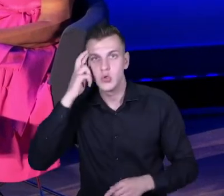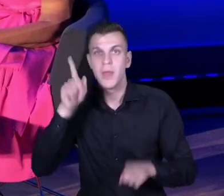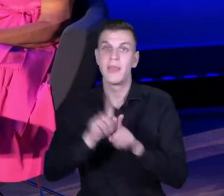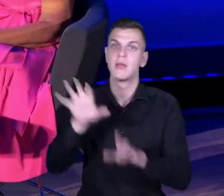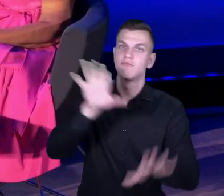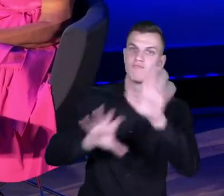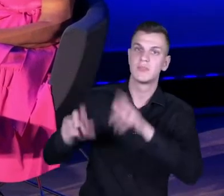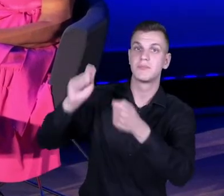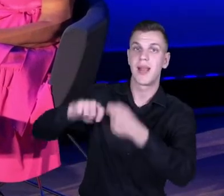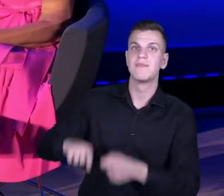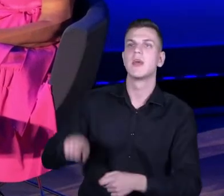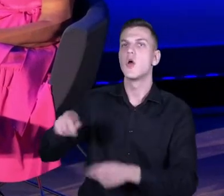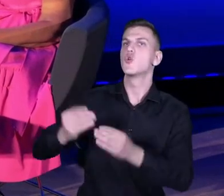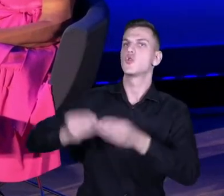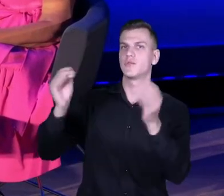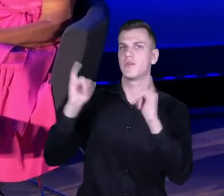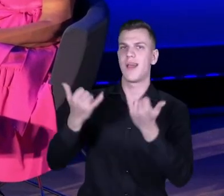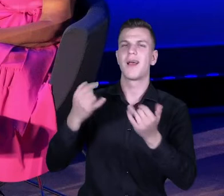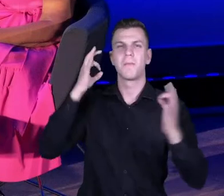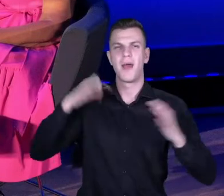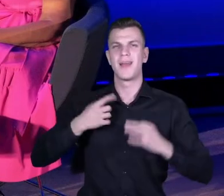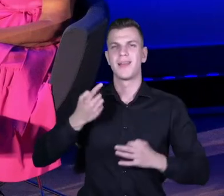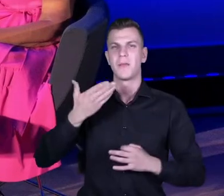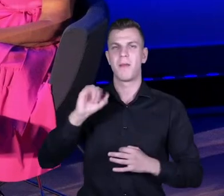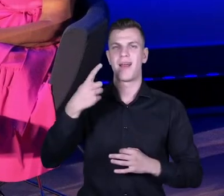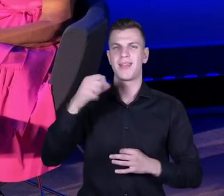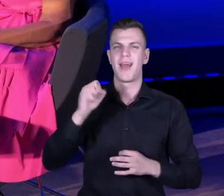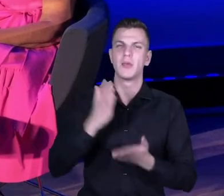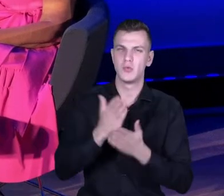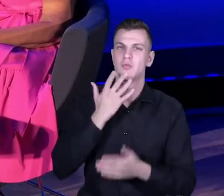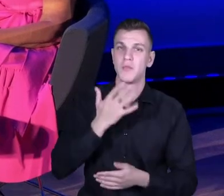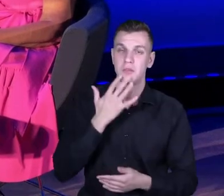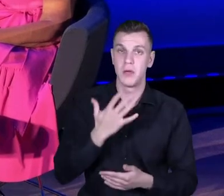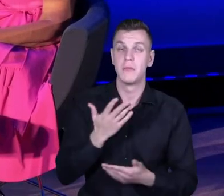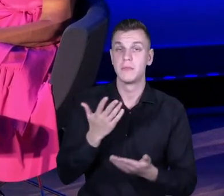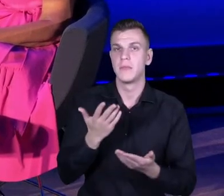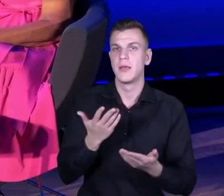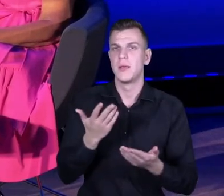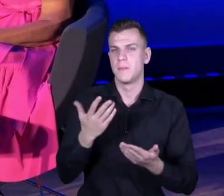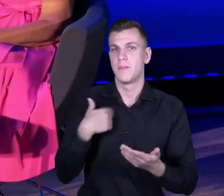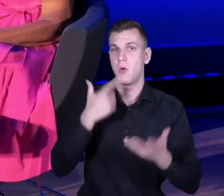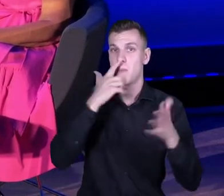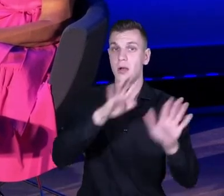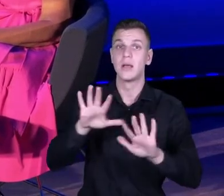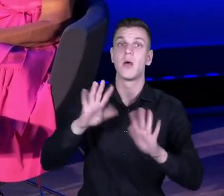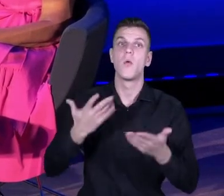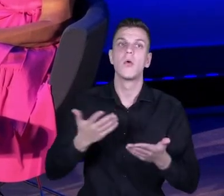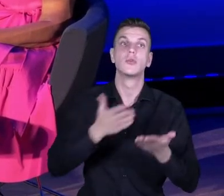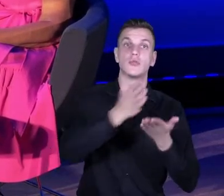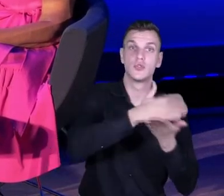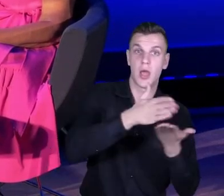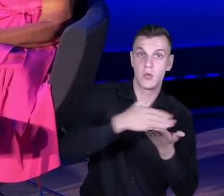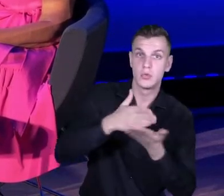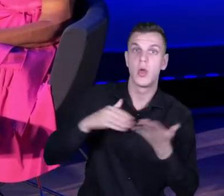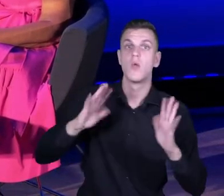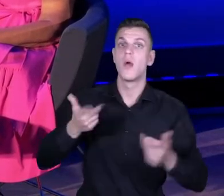Bogusławska pokazywała na slajdzie już troszkę, jak to wyglądało dla tych z Państwa, którzy przez to nie przechodzili, czyli że są elementy, czyli